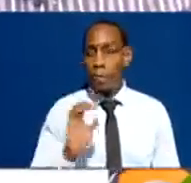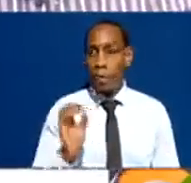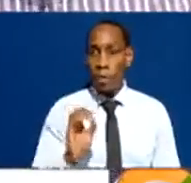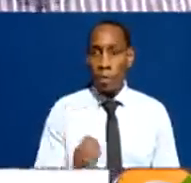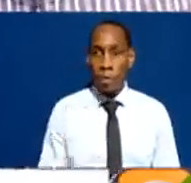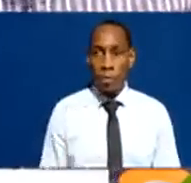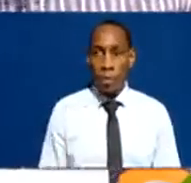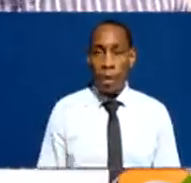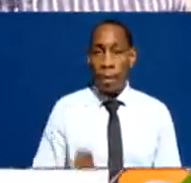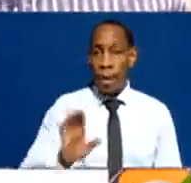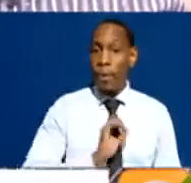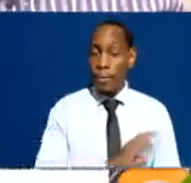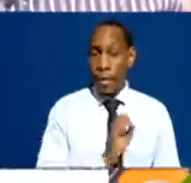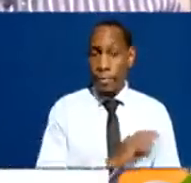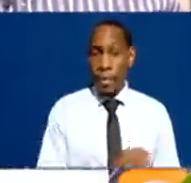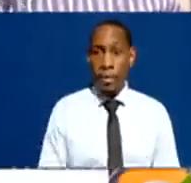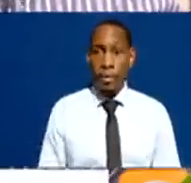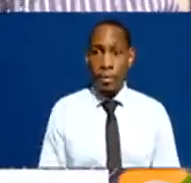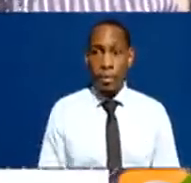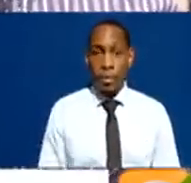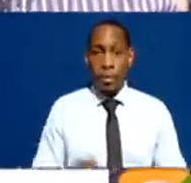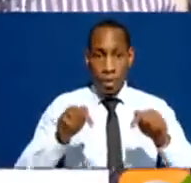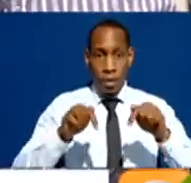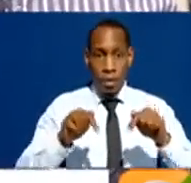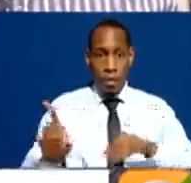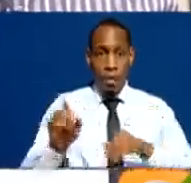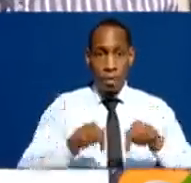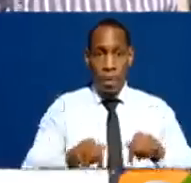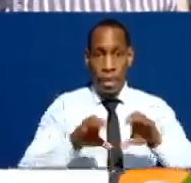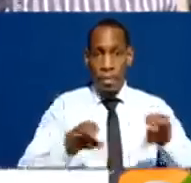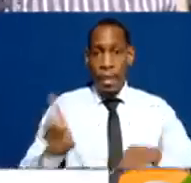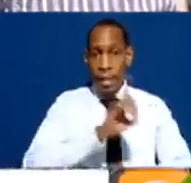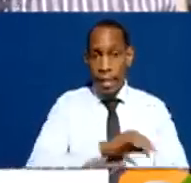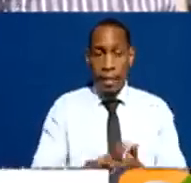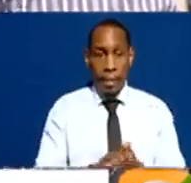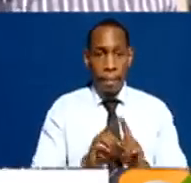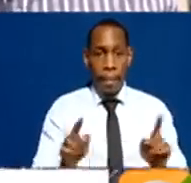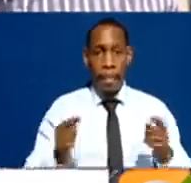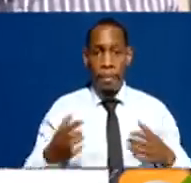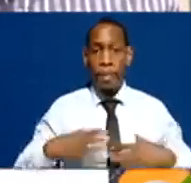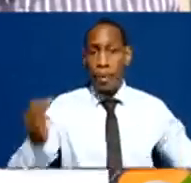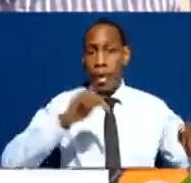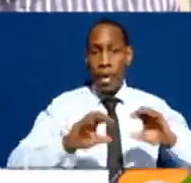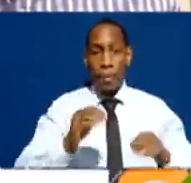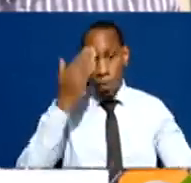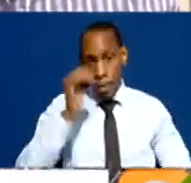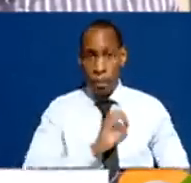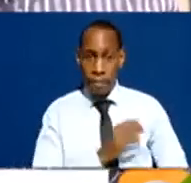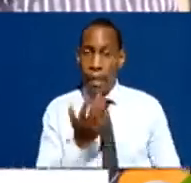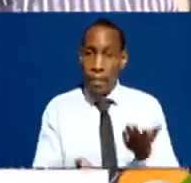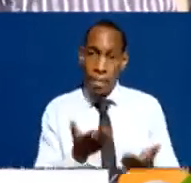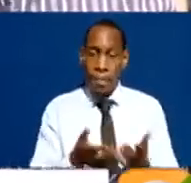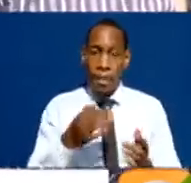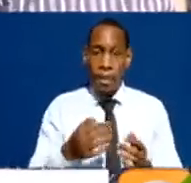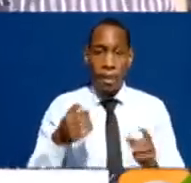customer wanaogopa. Kwa leo ni siku ya soko. Ukiona hapa sokoni watu hawajakuja kwa sababu wanaogopa maybe kunaweza kuwa